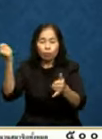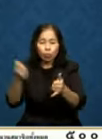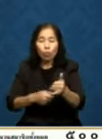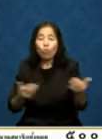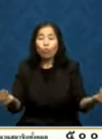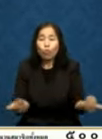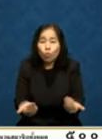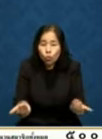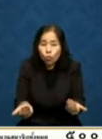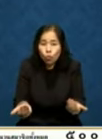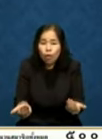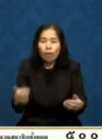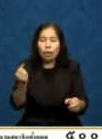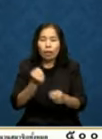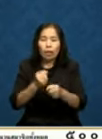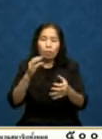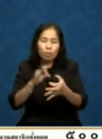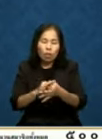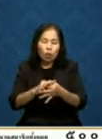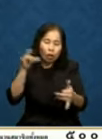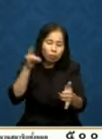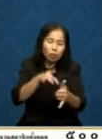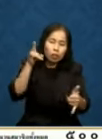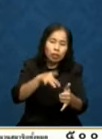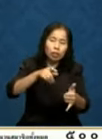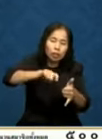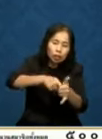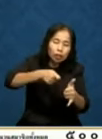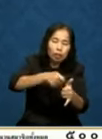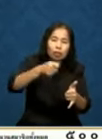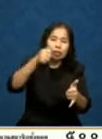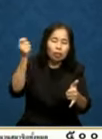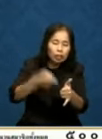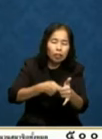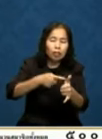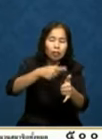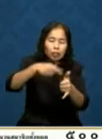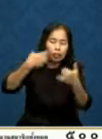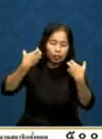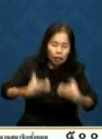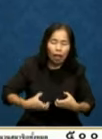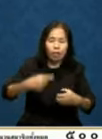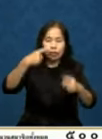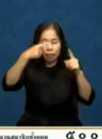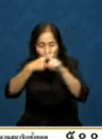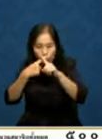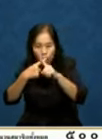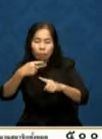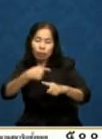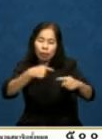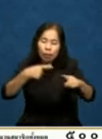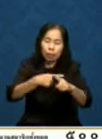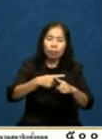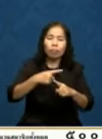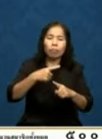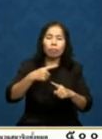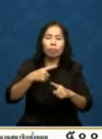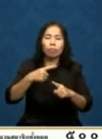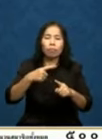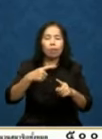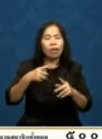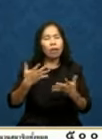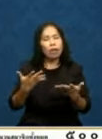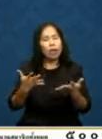ไม่เป็นการกระทำทารุณกรรมหรือทำร้ายร่างกายหรือจิตใจเหมือนเอ